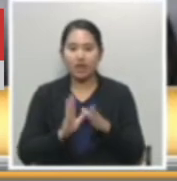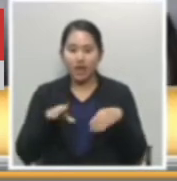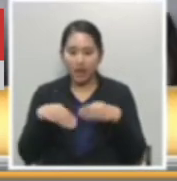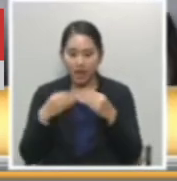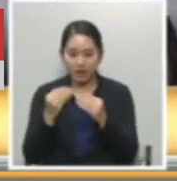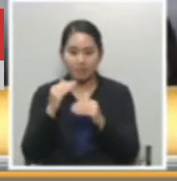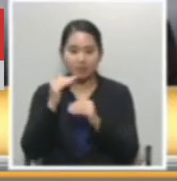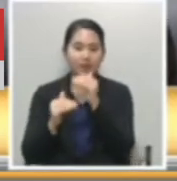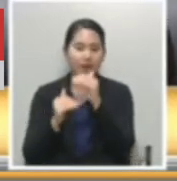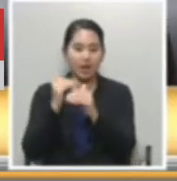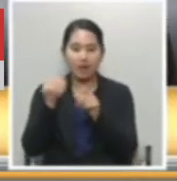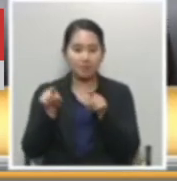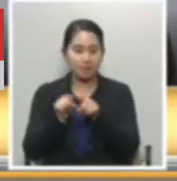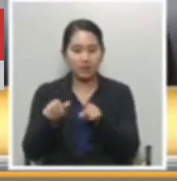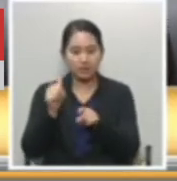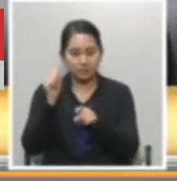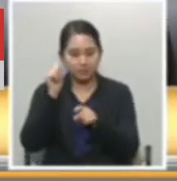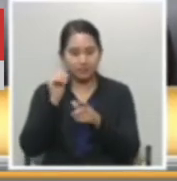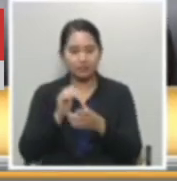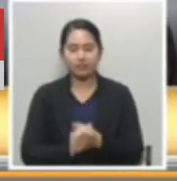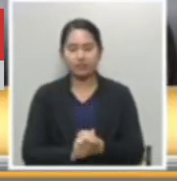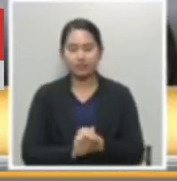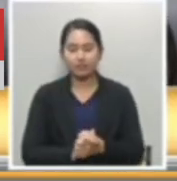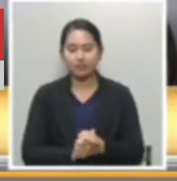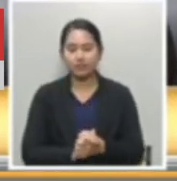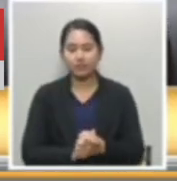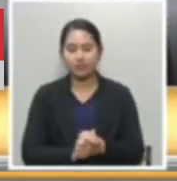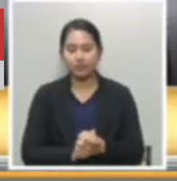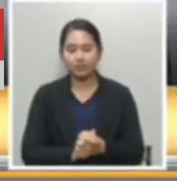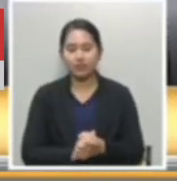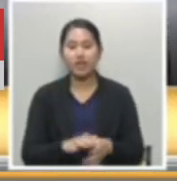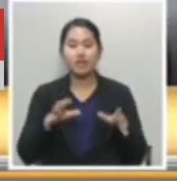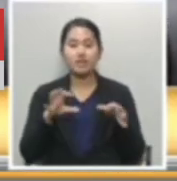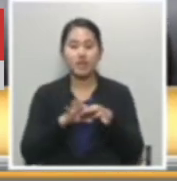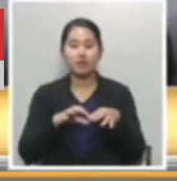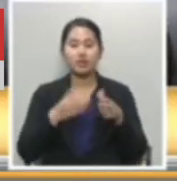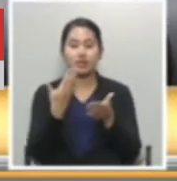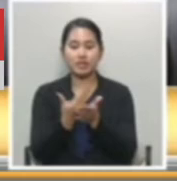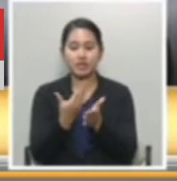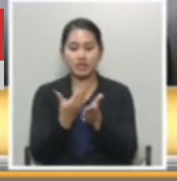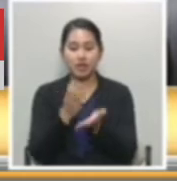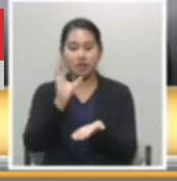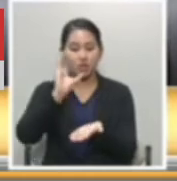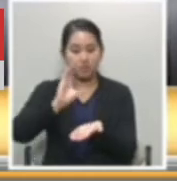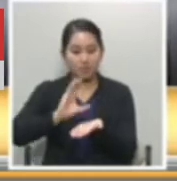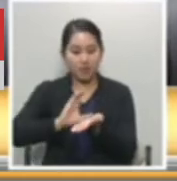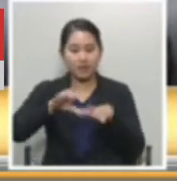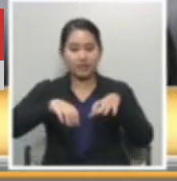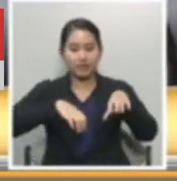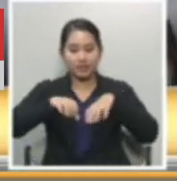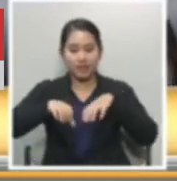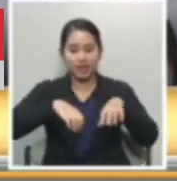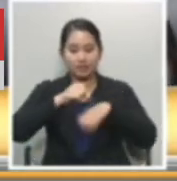ได้เพราะนั้นการจัดสรรงบประมาณรายจ่ายประจ